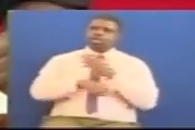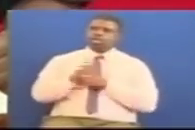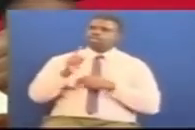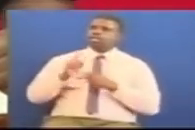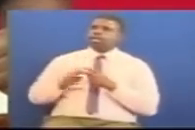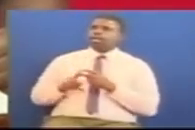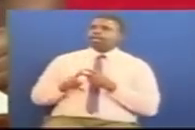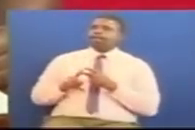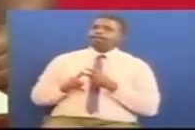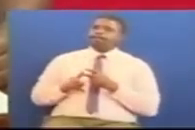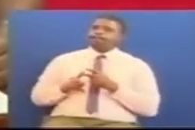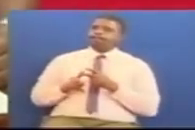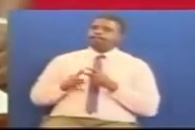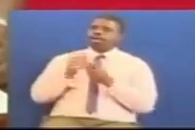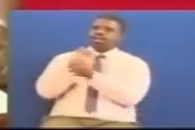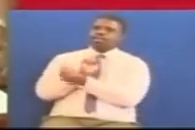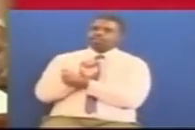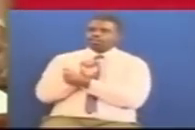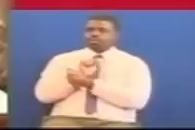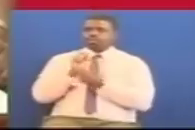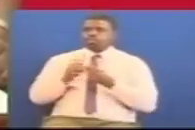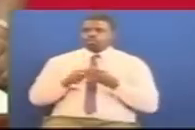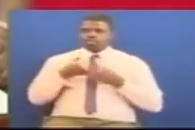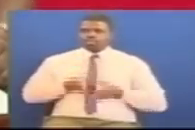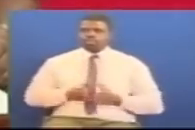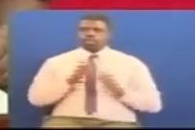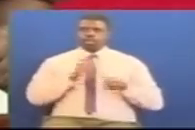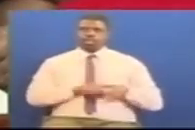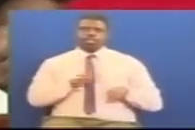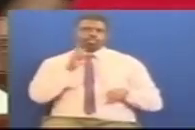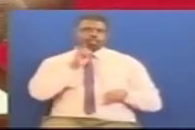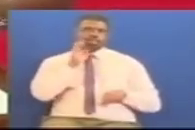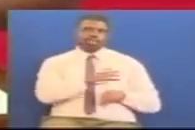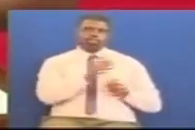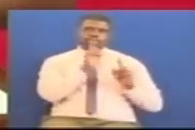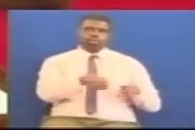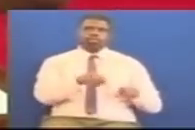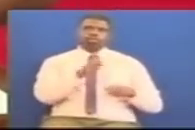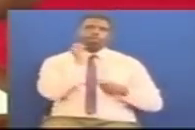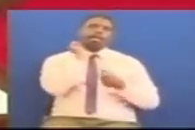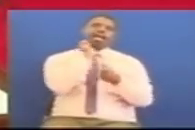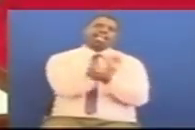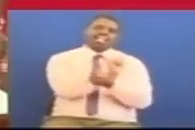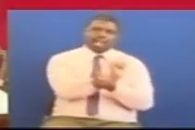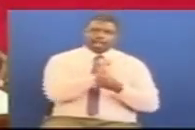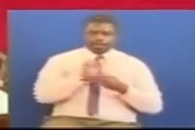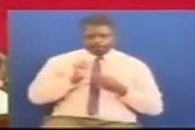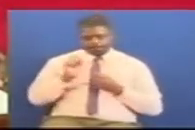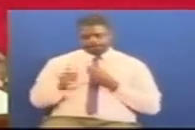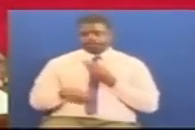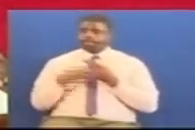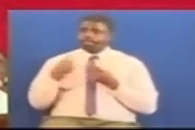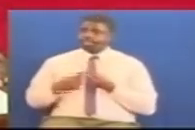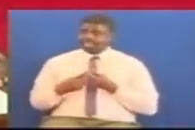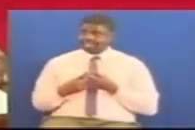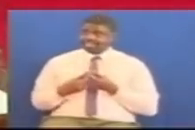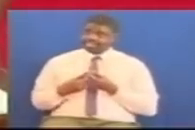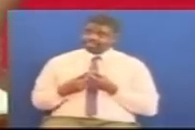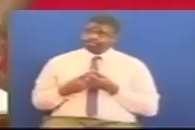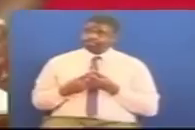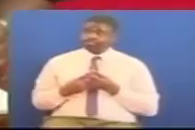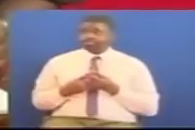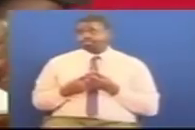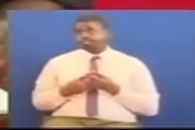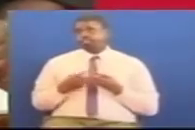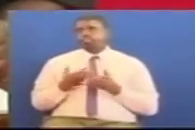isipokuwa wamezaliwa katika wakati ambao mama zao wako magerezani. Lakini la pili, kwamba